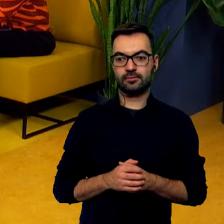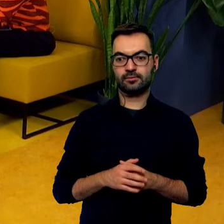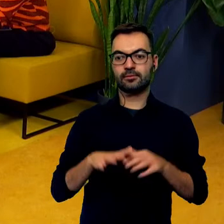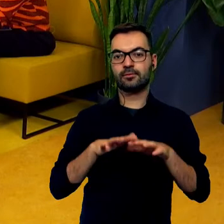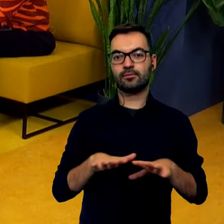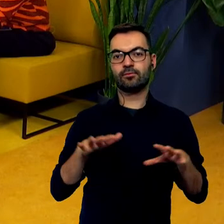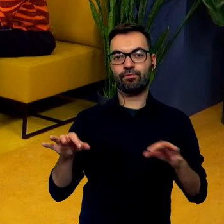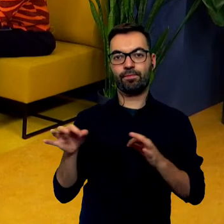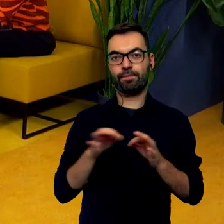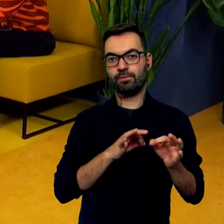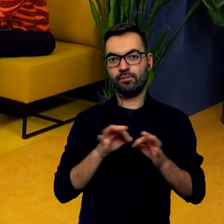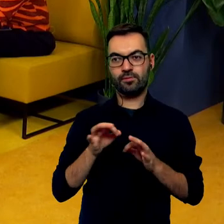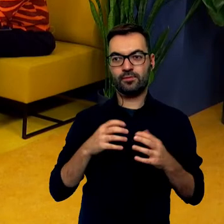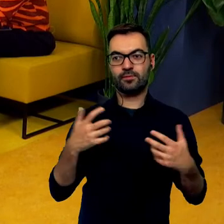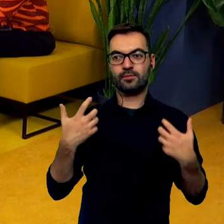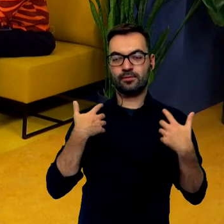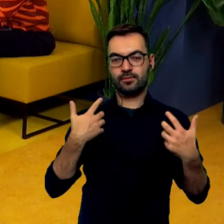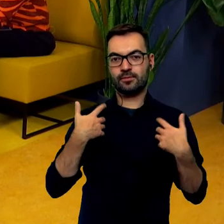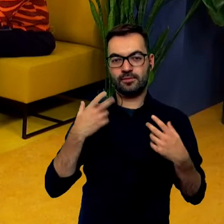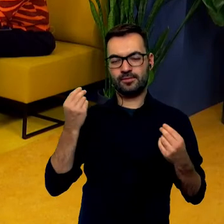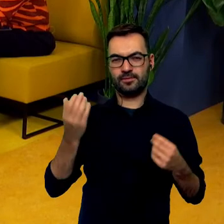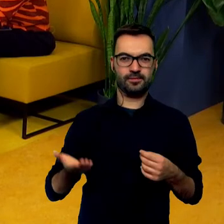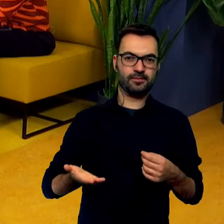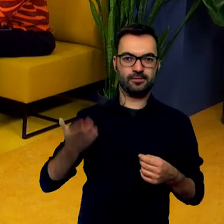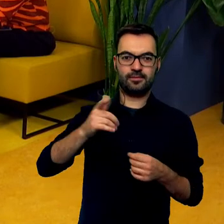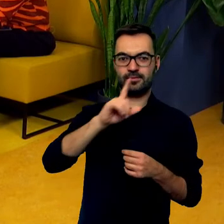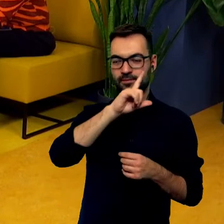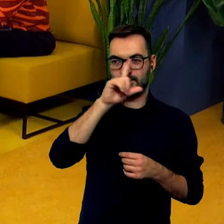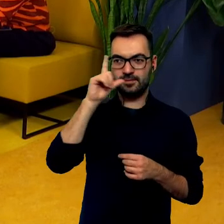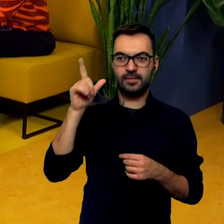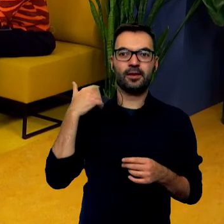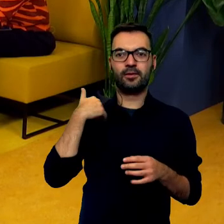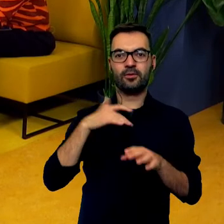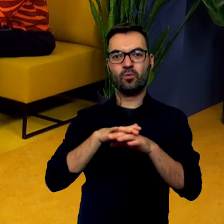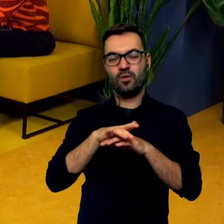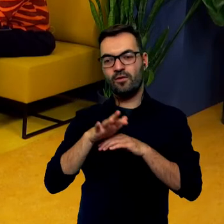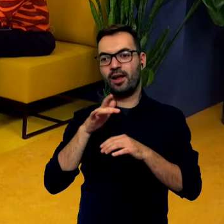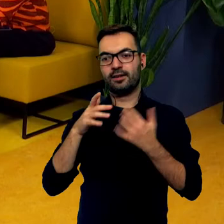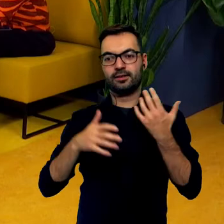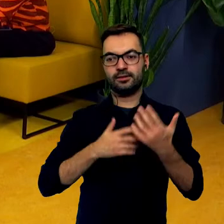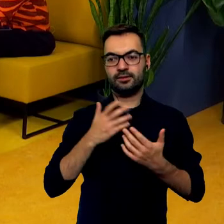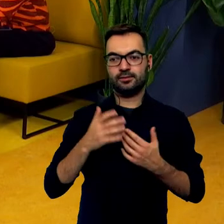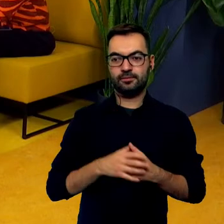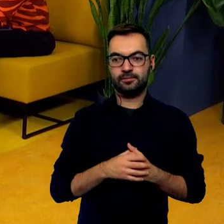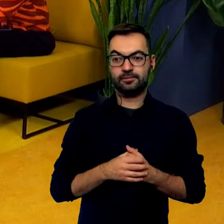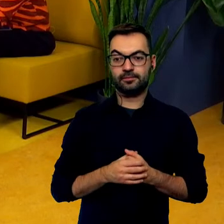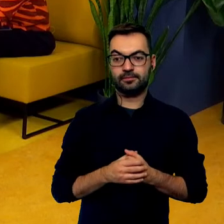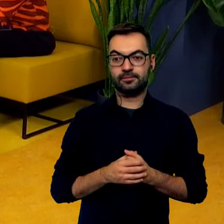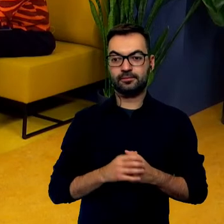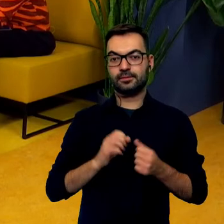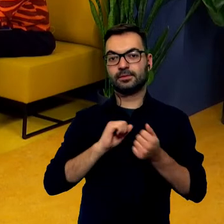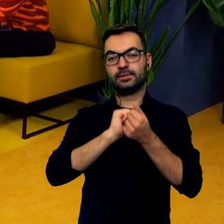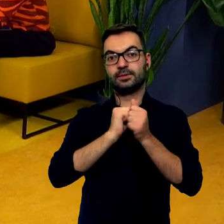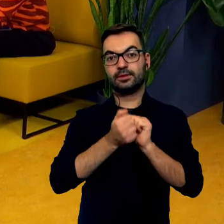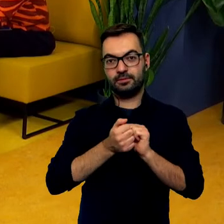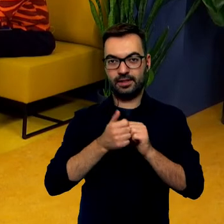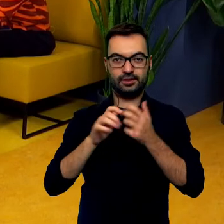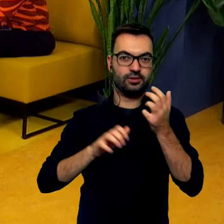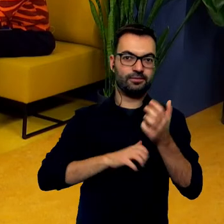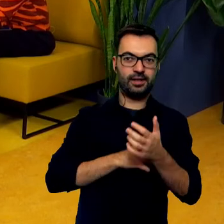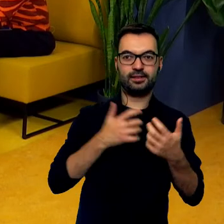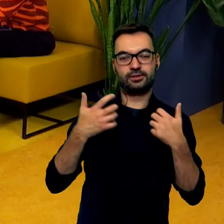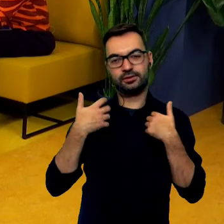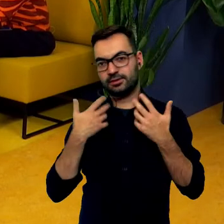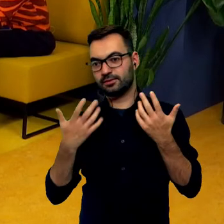wiele tych historii żyć wspaniałych, wybitnych ludzi, którzy mieli wpływ na zmianę